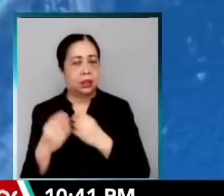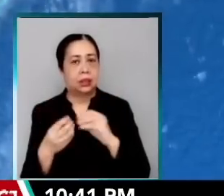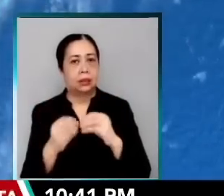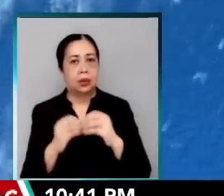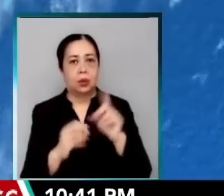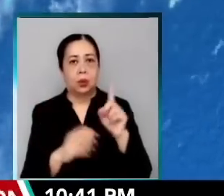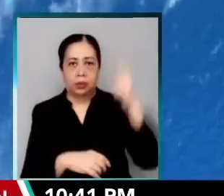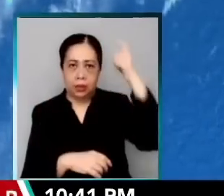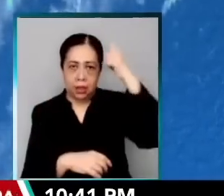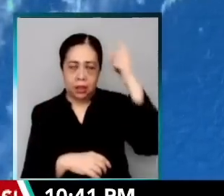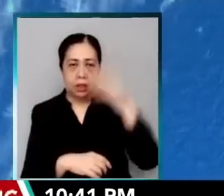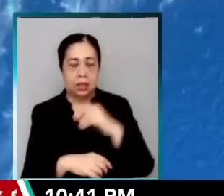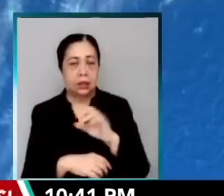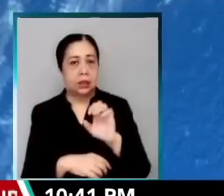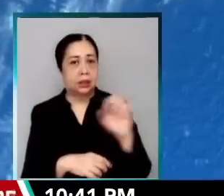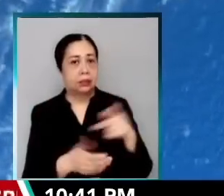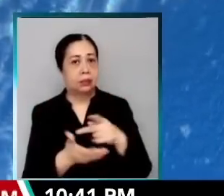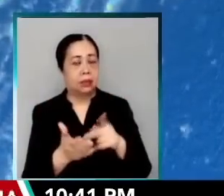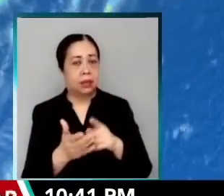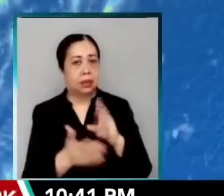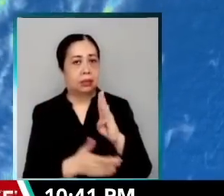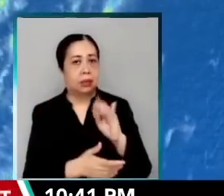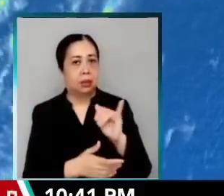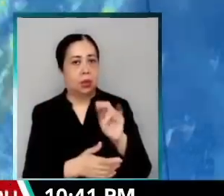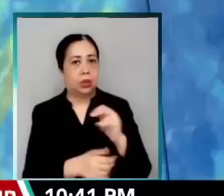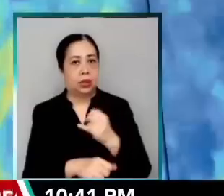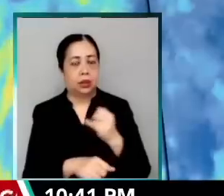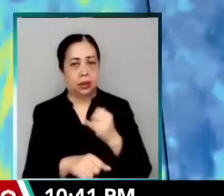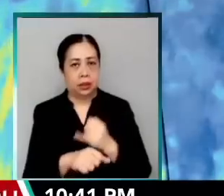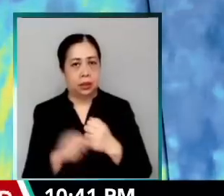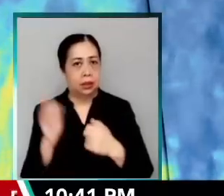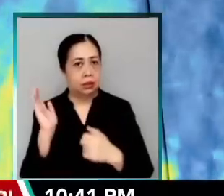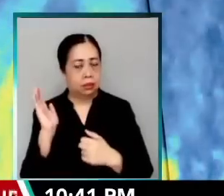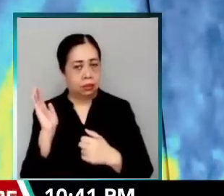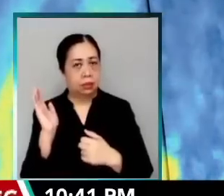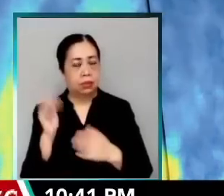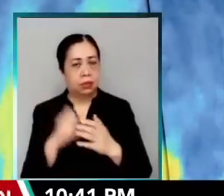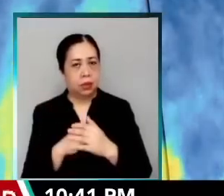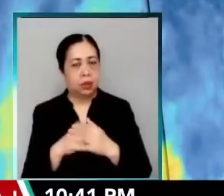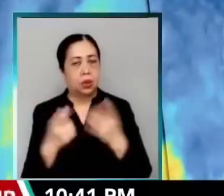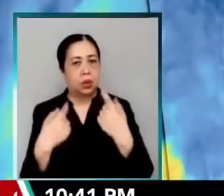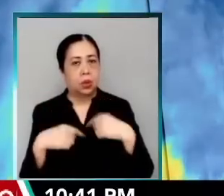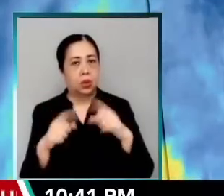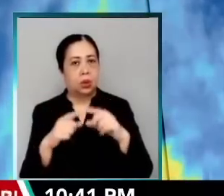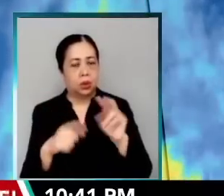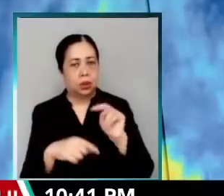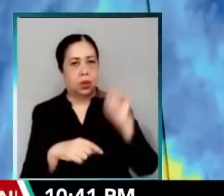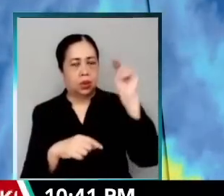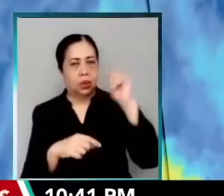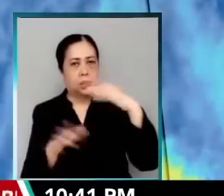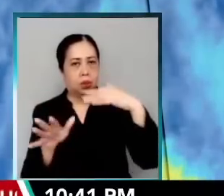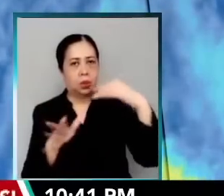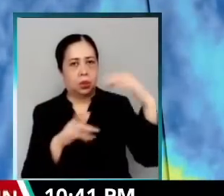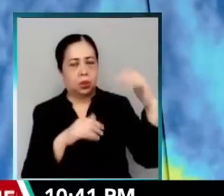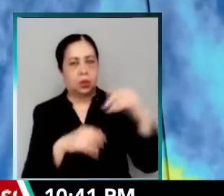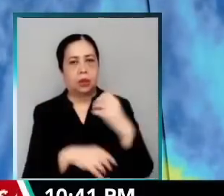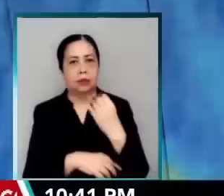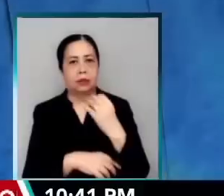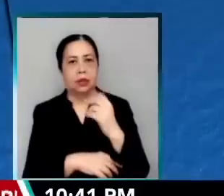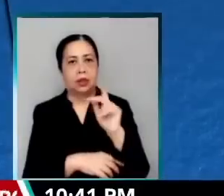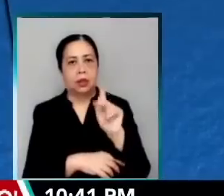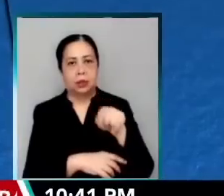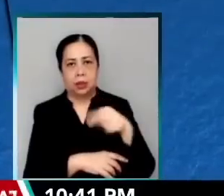at eastern portion ng Babuyan Islands. Pahilaga na ang kilos ng bagyong Betty sa bilis na 15 kilometers per hour.